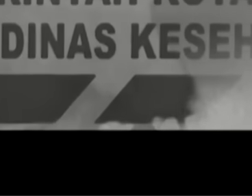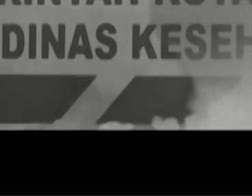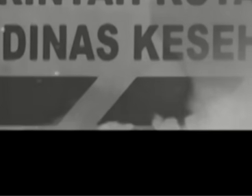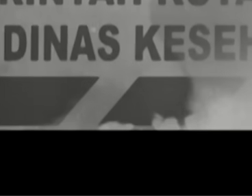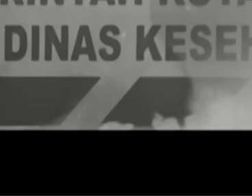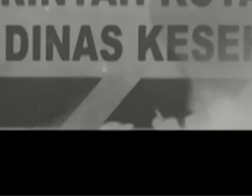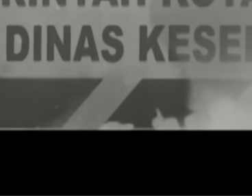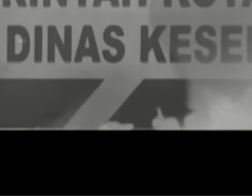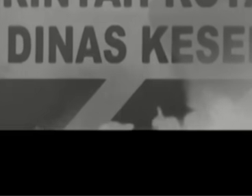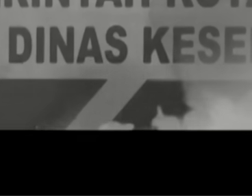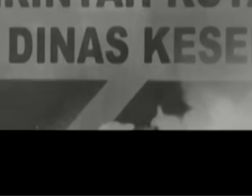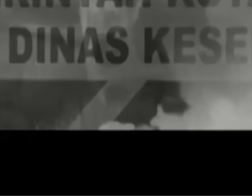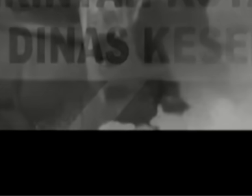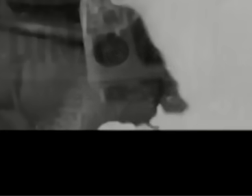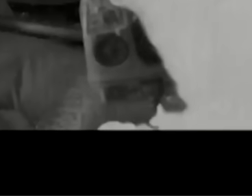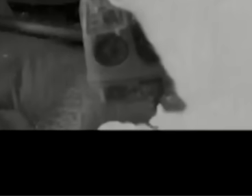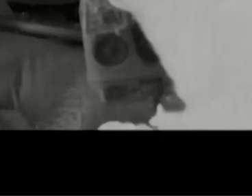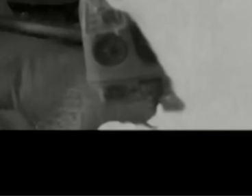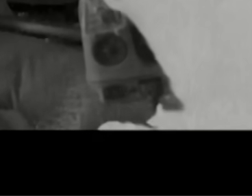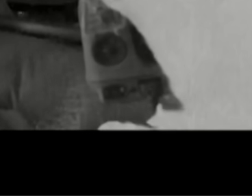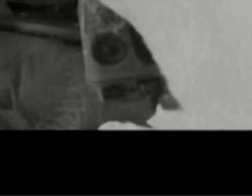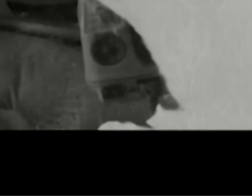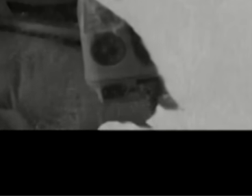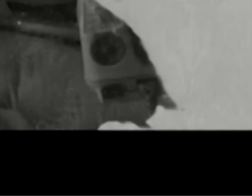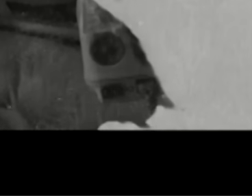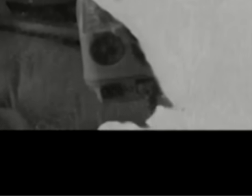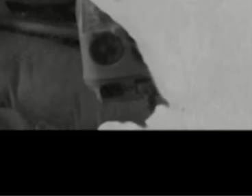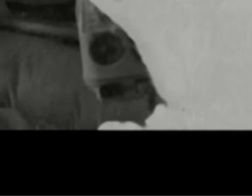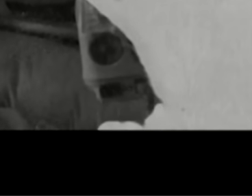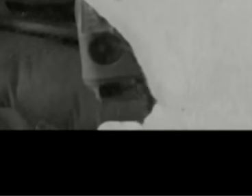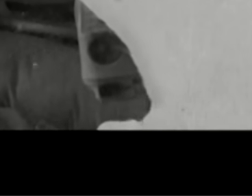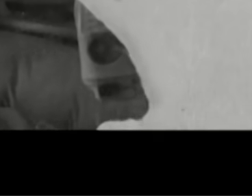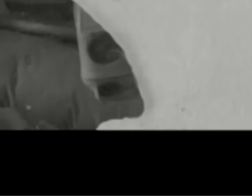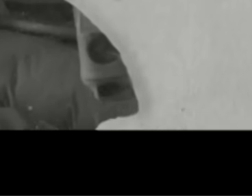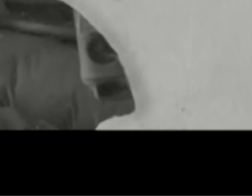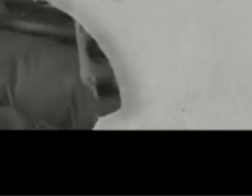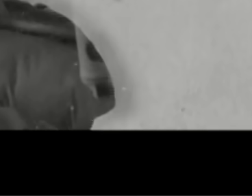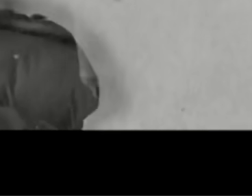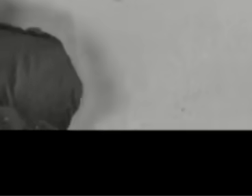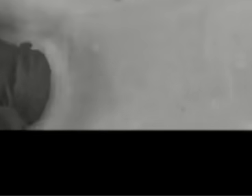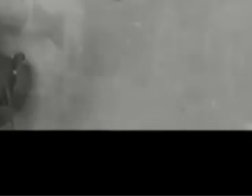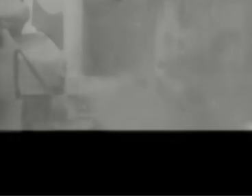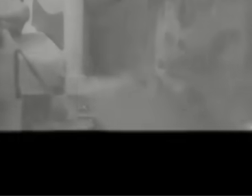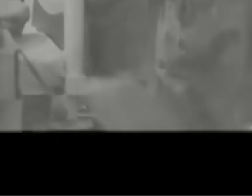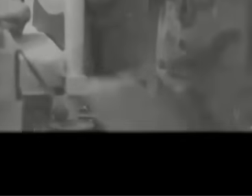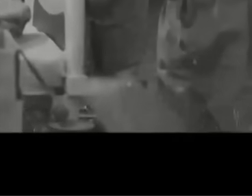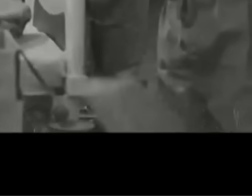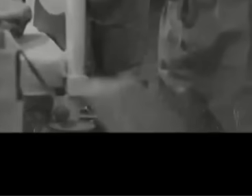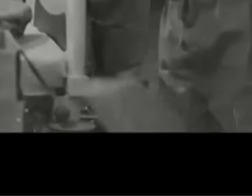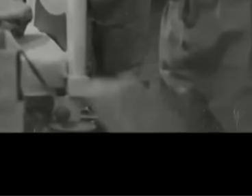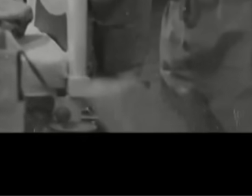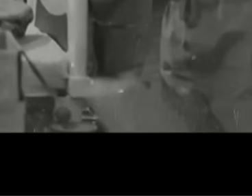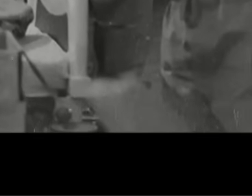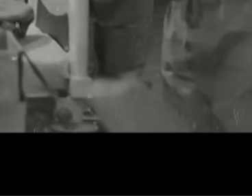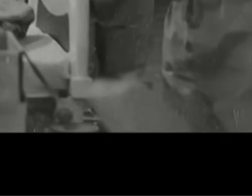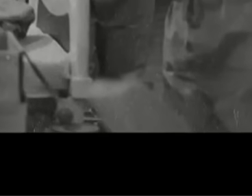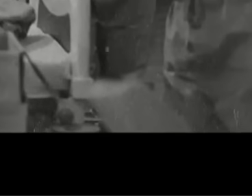Ada mereka yang jatuh, ada mereka yang sakit, ada mereka yang kehilangan, ada mereka yang meninggalkan.